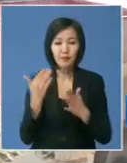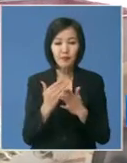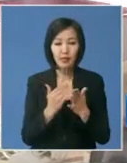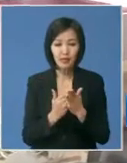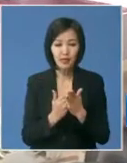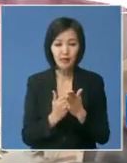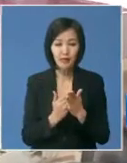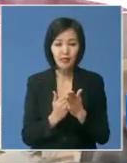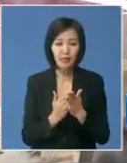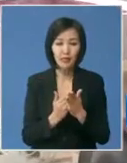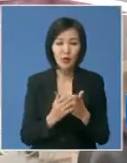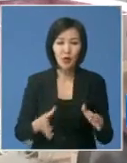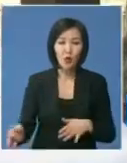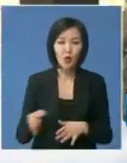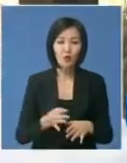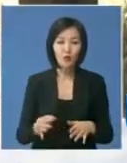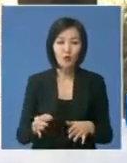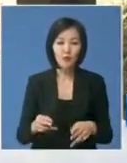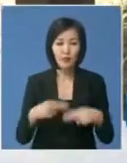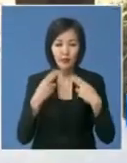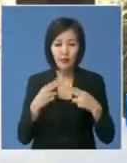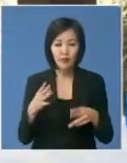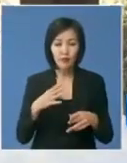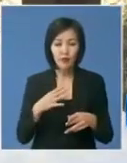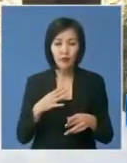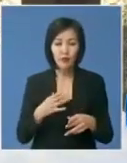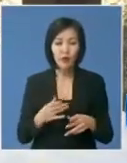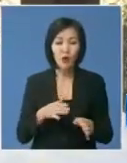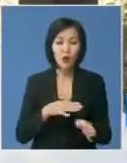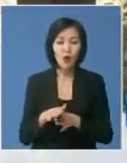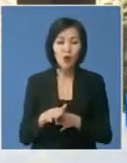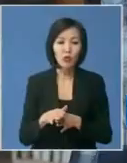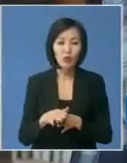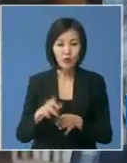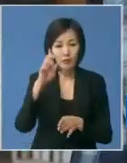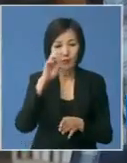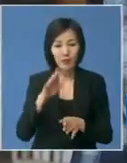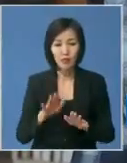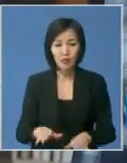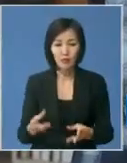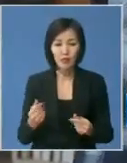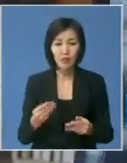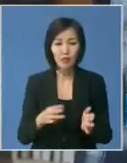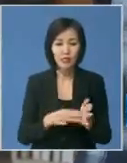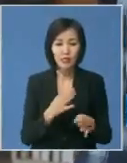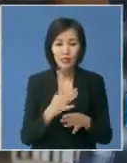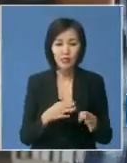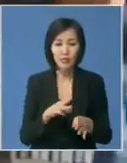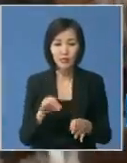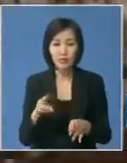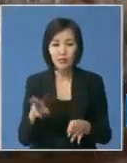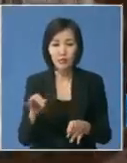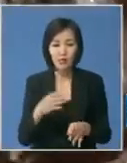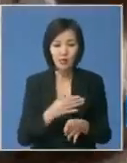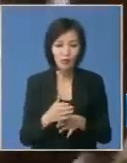дамыту бағдарламасына облысымызда айрықша мән беріліп отыр. Оның орындалуына ел қазынасынан және жергілікті бюджеттен 8,5 миллиард теңгеден аса